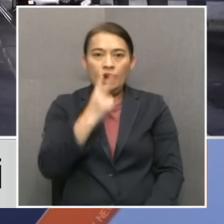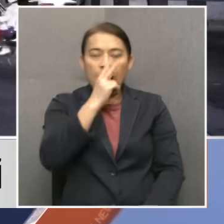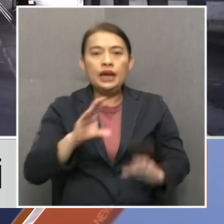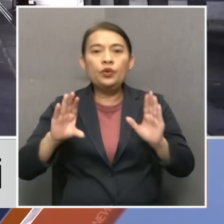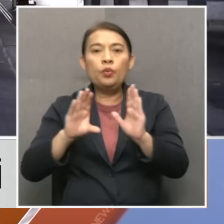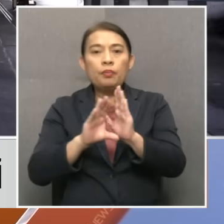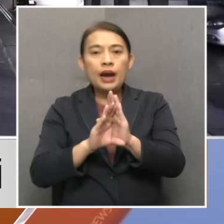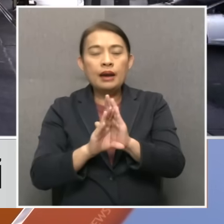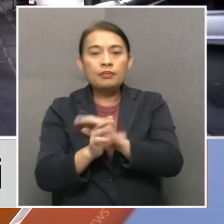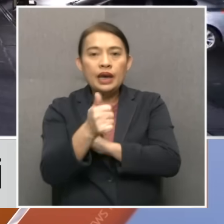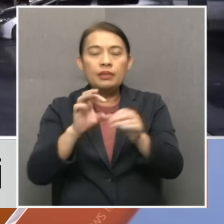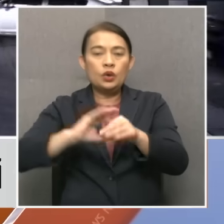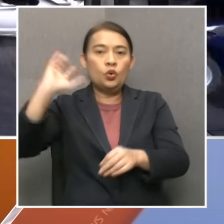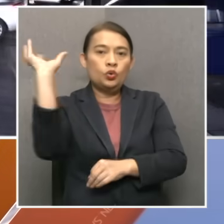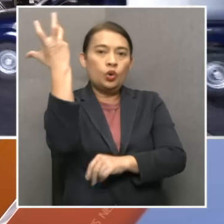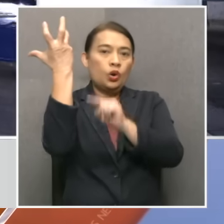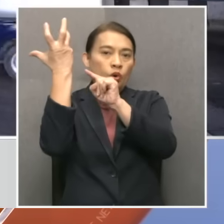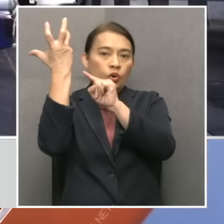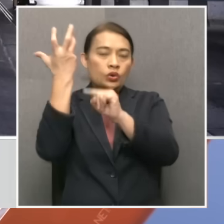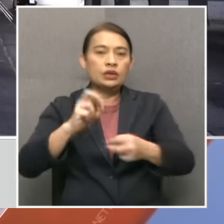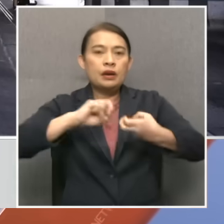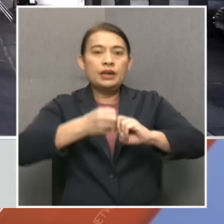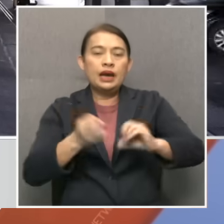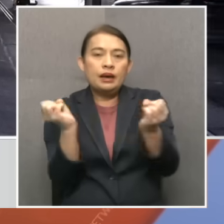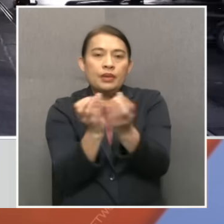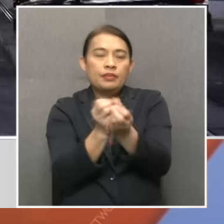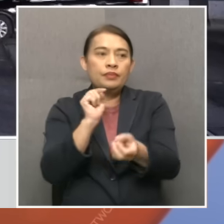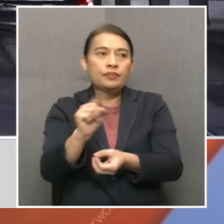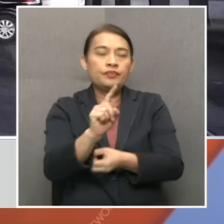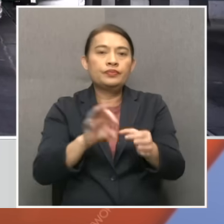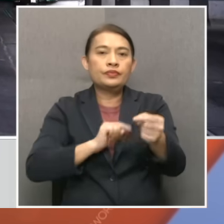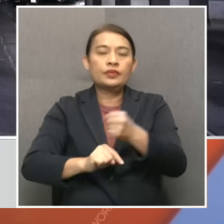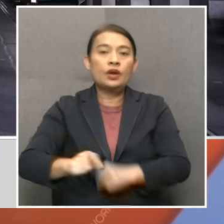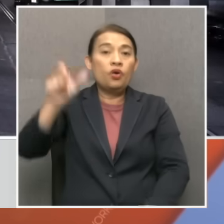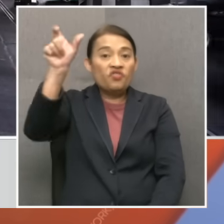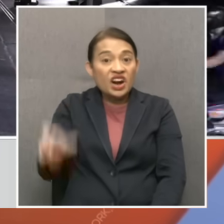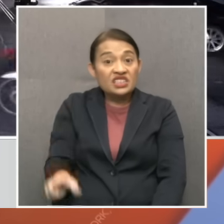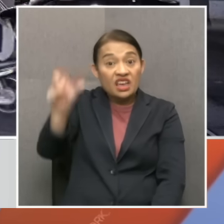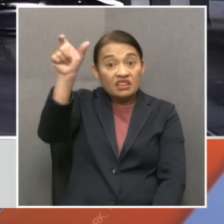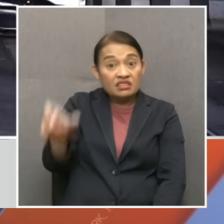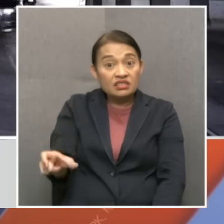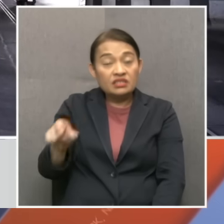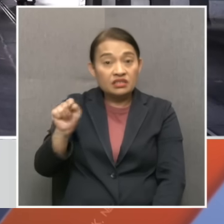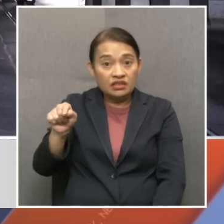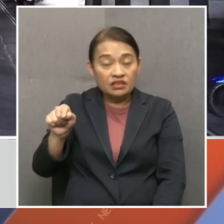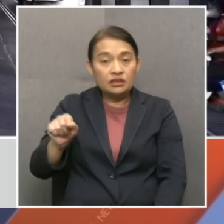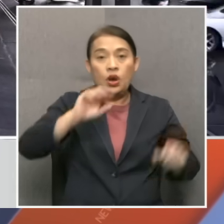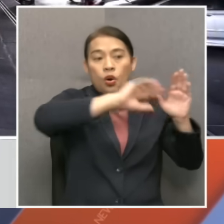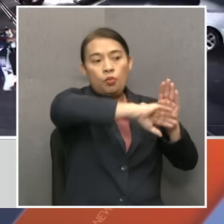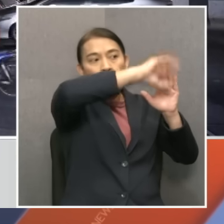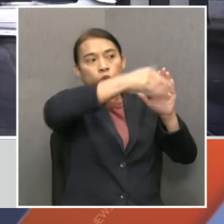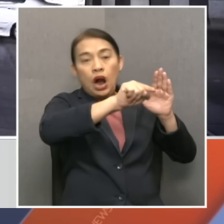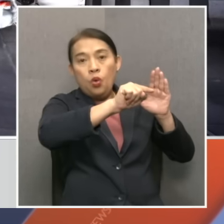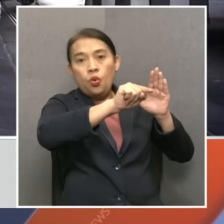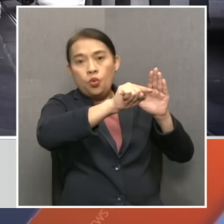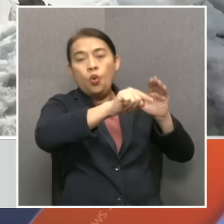าพูดถึงภัยพิบัติทั่วโลกที่เกิดขึ้นนะคะอย่างที่มองบลังฝรั่งเศสในที่ตอนนี้มีรายงานบอกว่ายอดเขาเนี่ยมีการลดระดับ